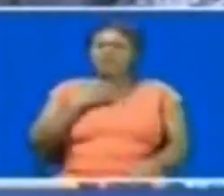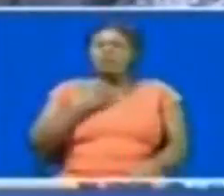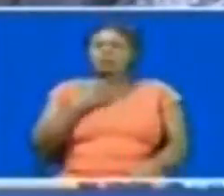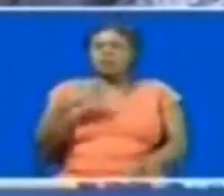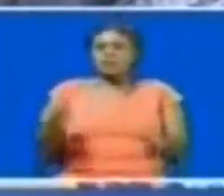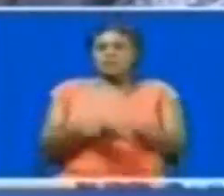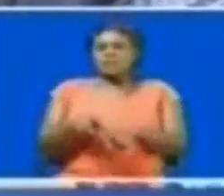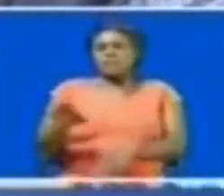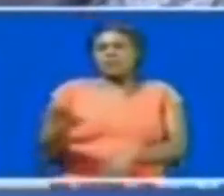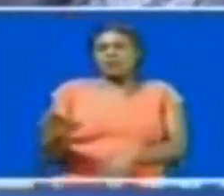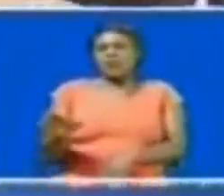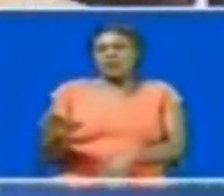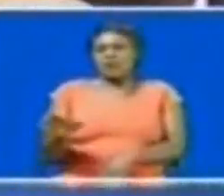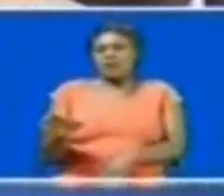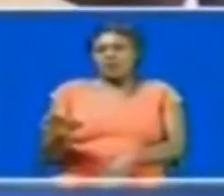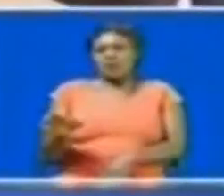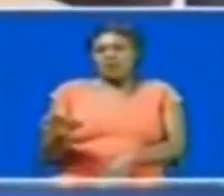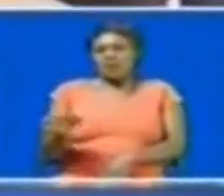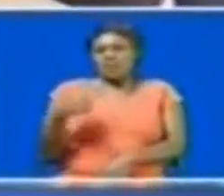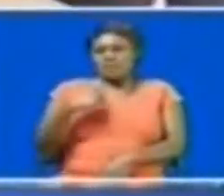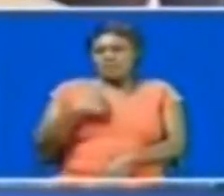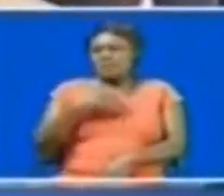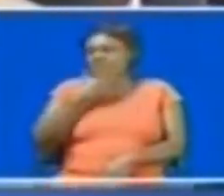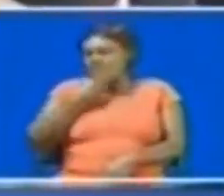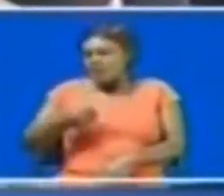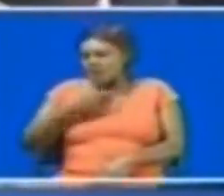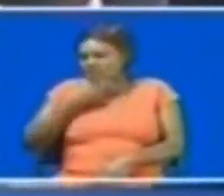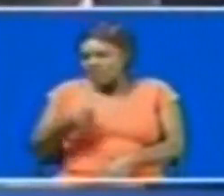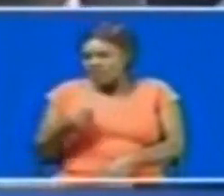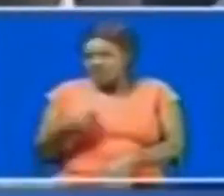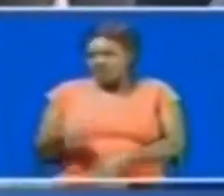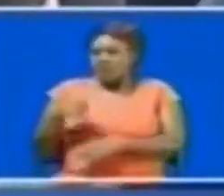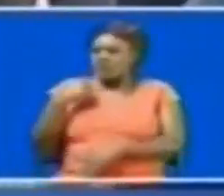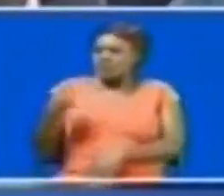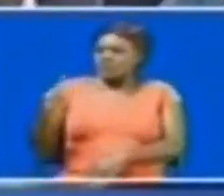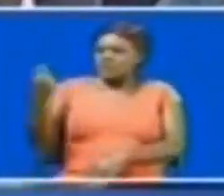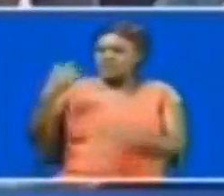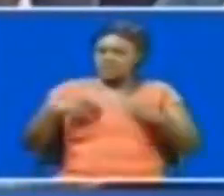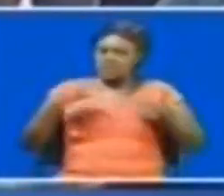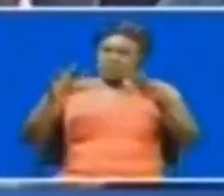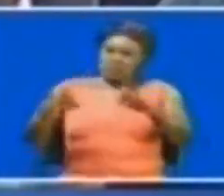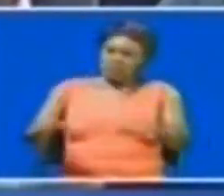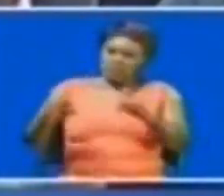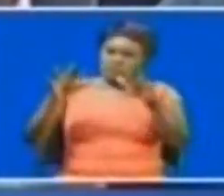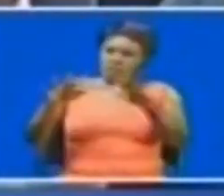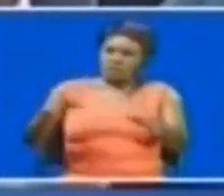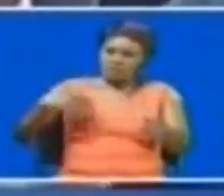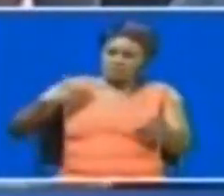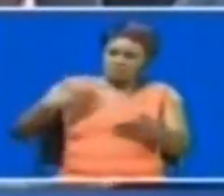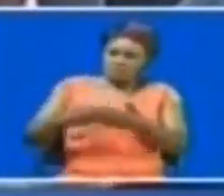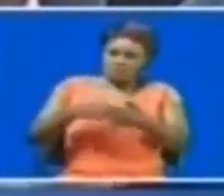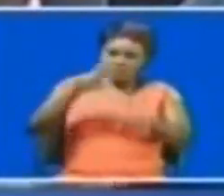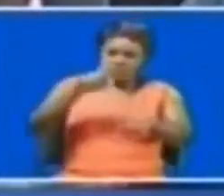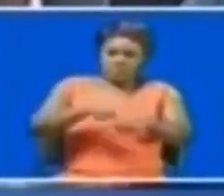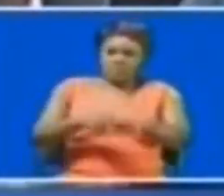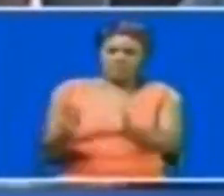admiring to be like Bett. Mimi ni mzazi wake na ningependa kuambia Wakenya watulie mpaka siku